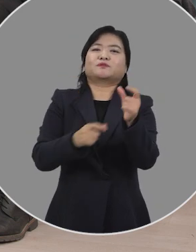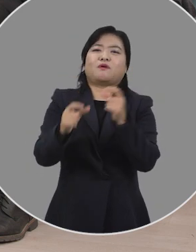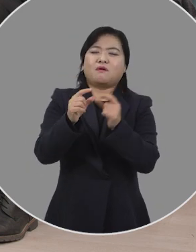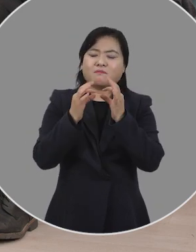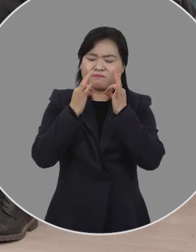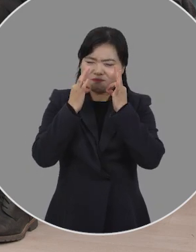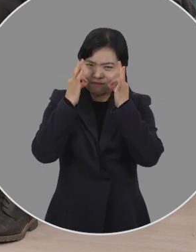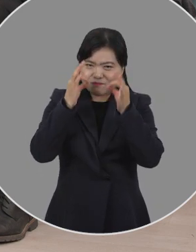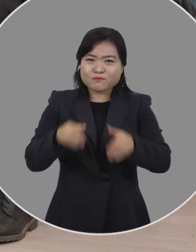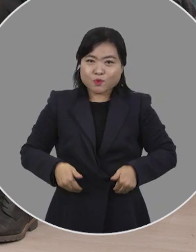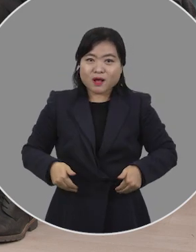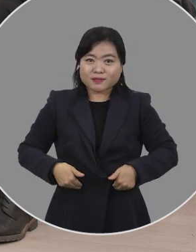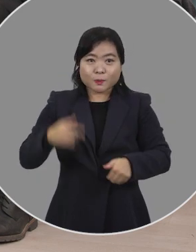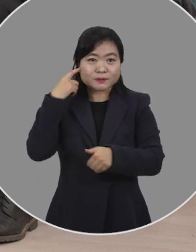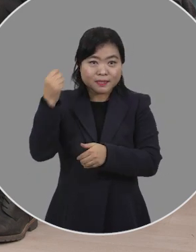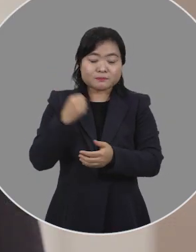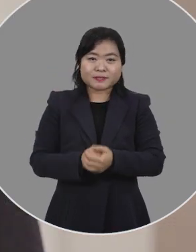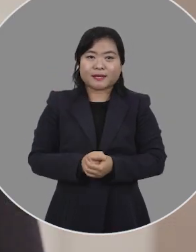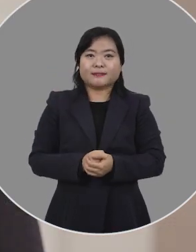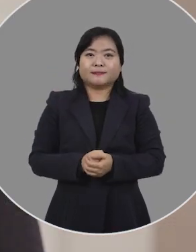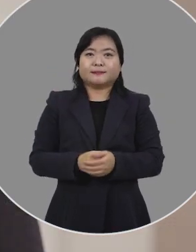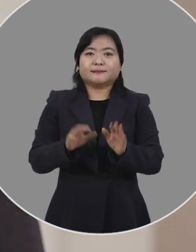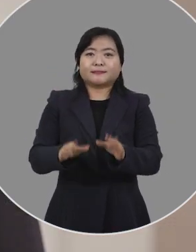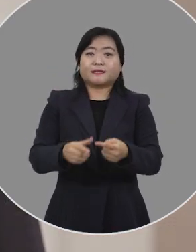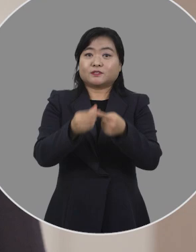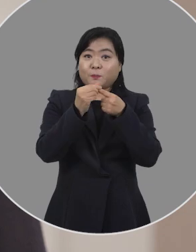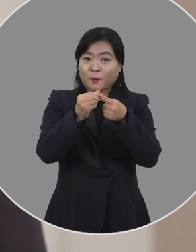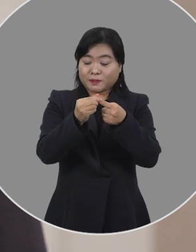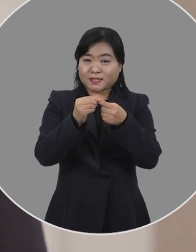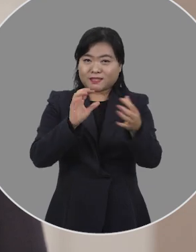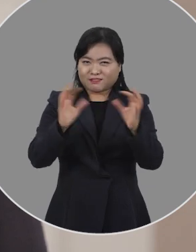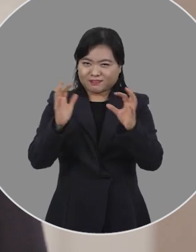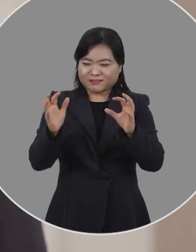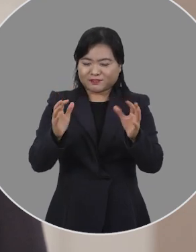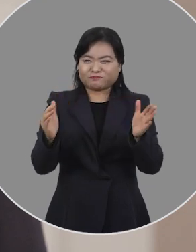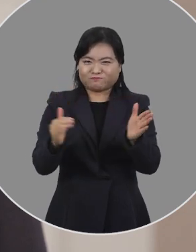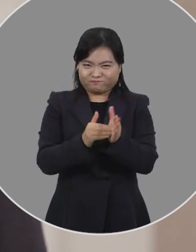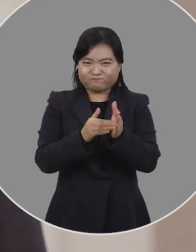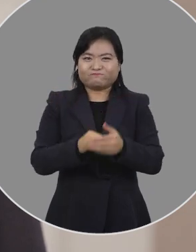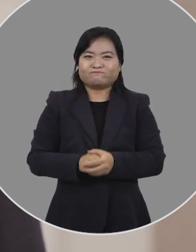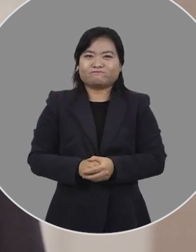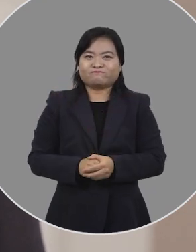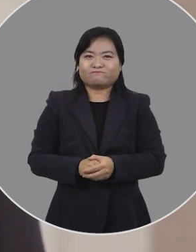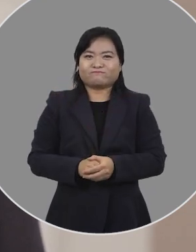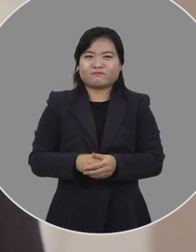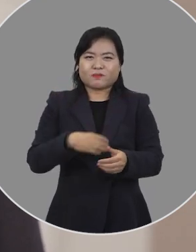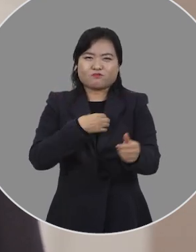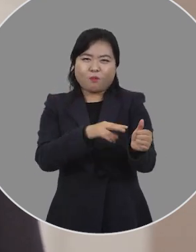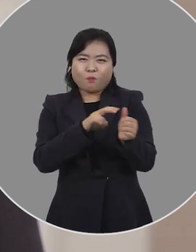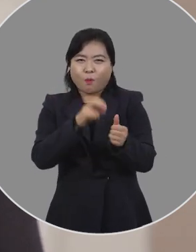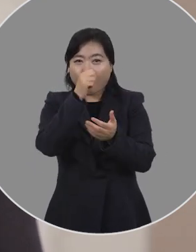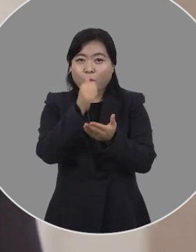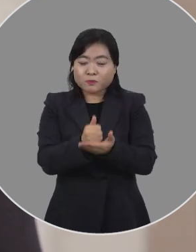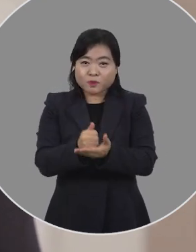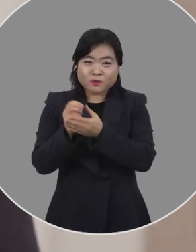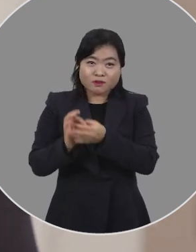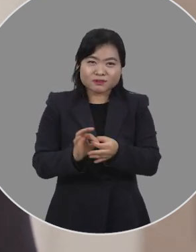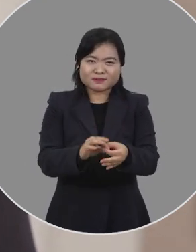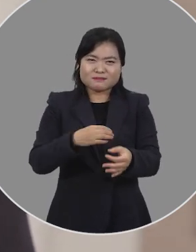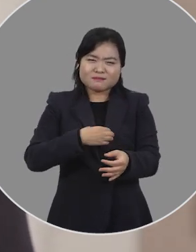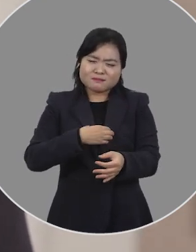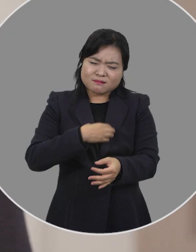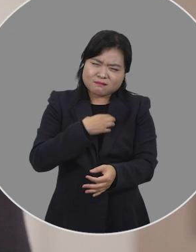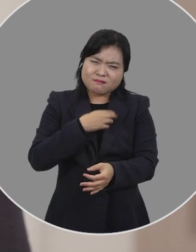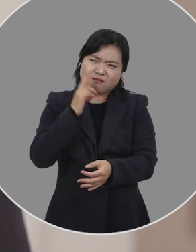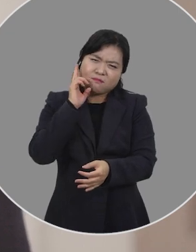더 절실하지 않나 그런 생각을 해봅니다. 네. 자, 첫 번째 세션은 여기서 좀 정리를 하도록 하겠습니다. 이 혐오 범죄로 이어진